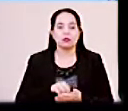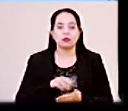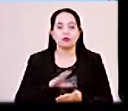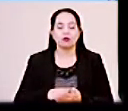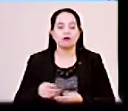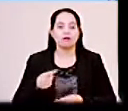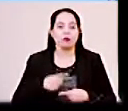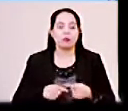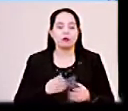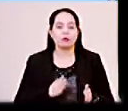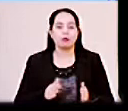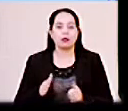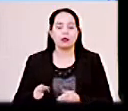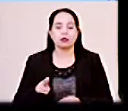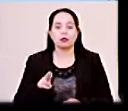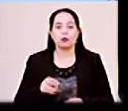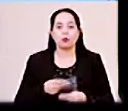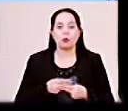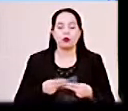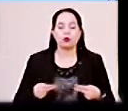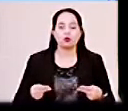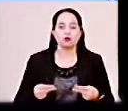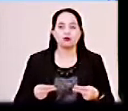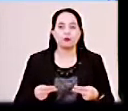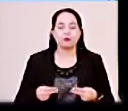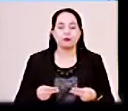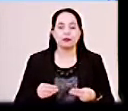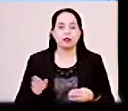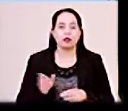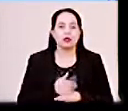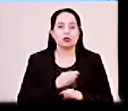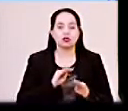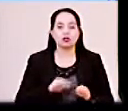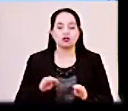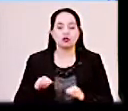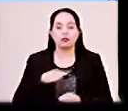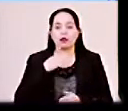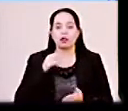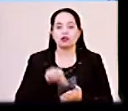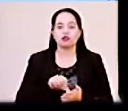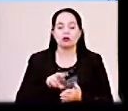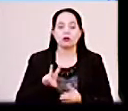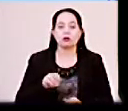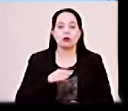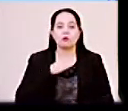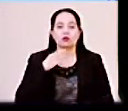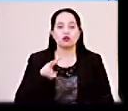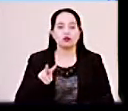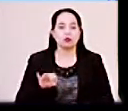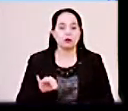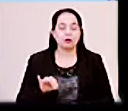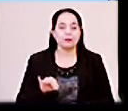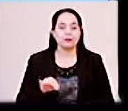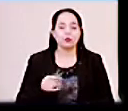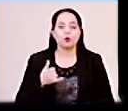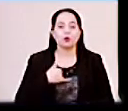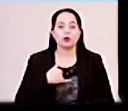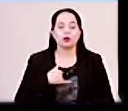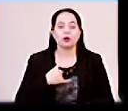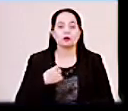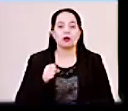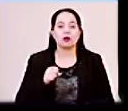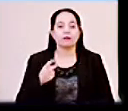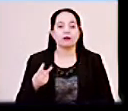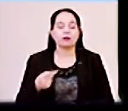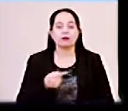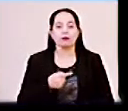в обратном порядке, то получим разложение многочлена на множители. У нас многочлен а